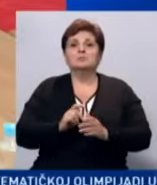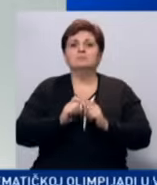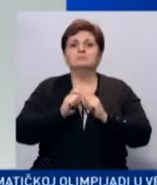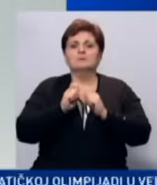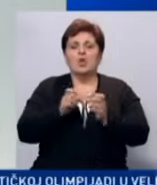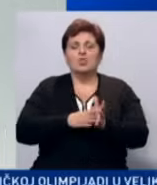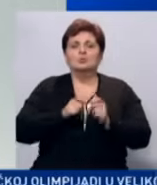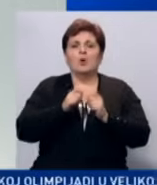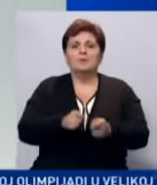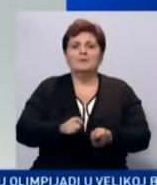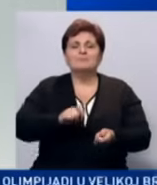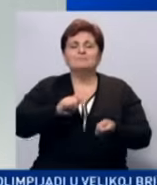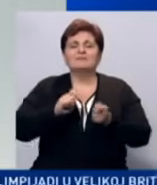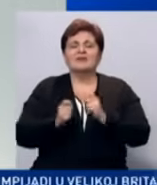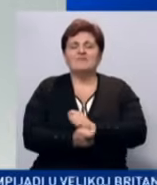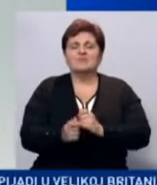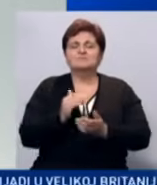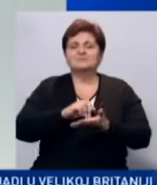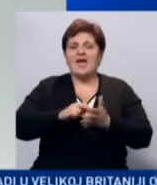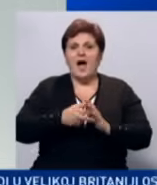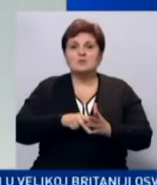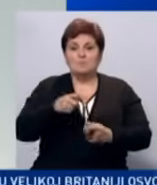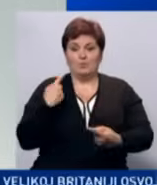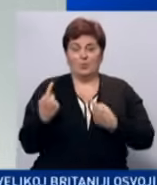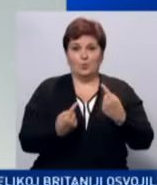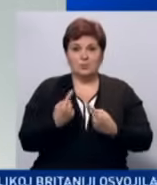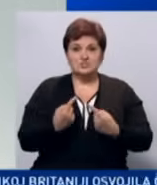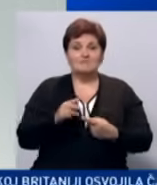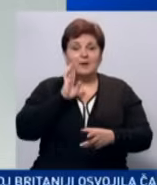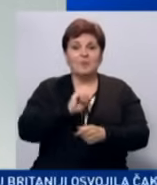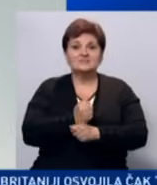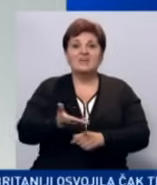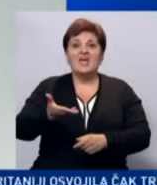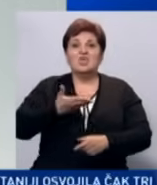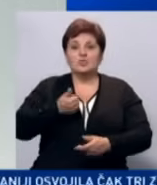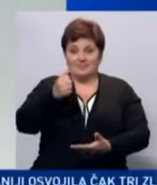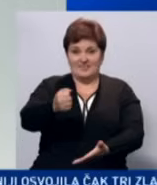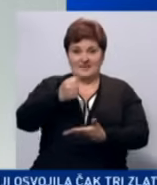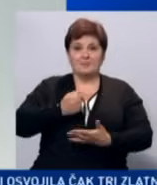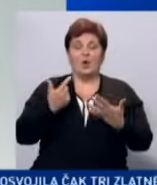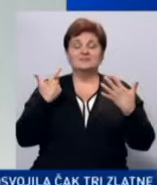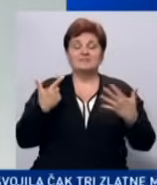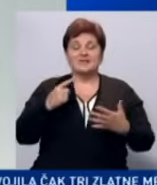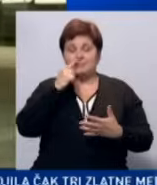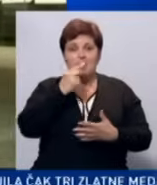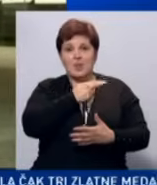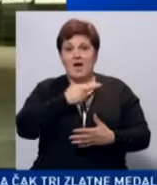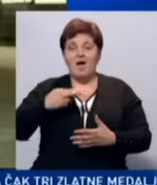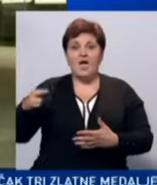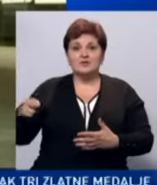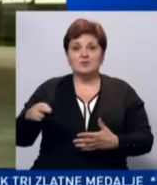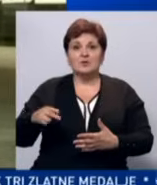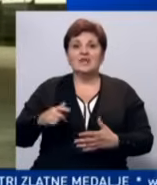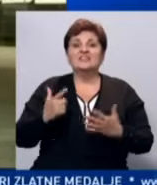nacrt dokumenta reformske agende. Bio je ovo uvjet da Bosna i Hercegovina dobije prvu tranšu od 70 miliona eura,